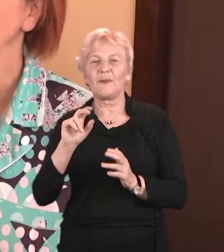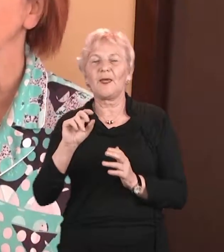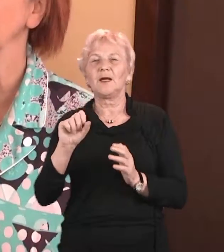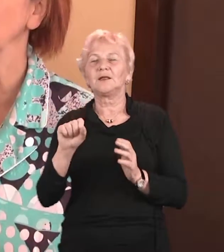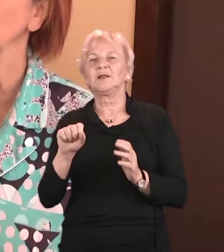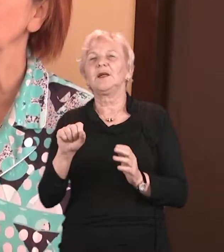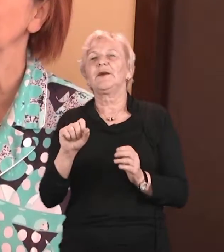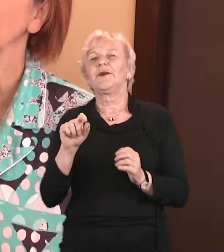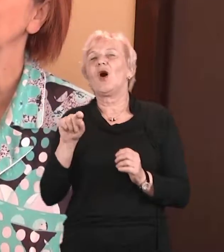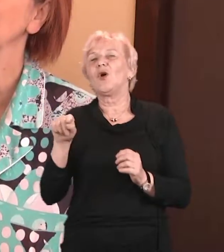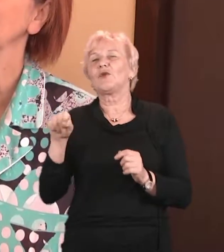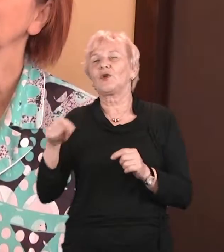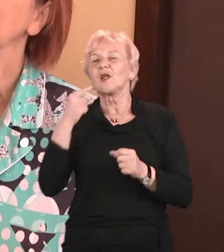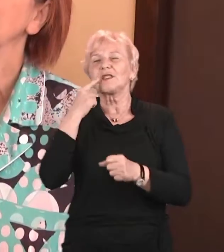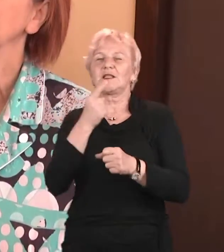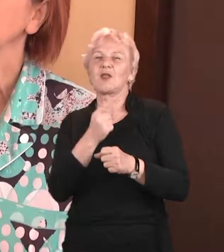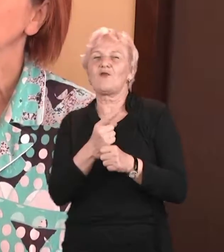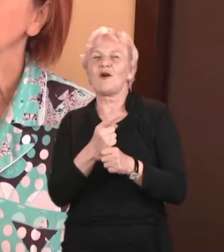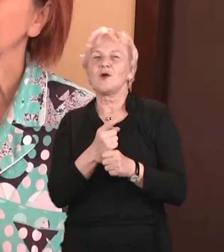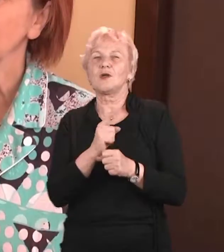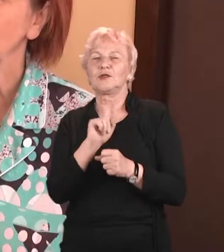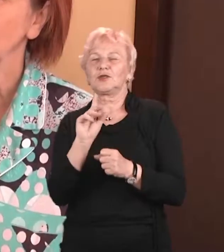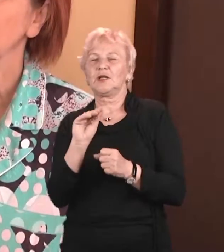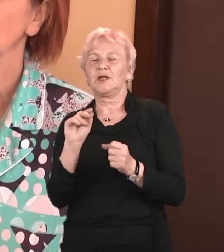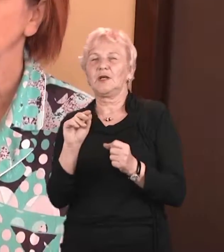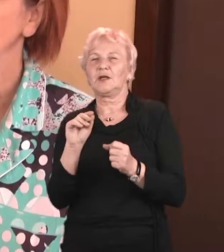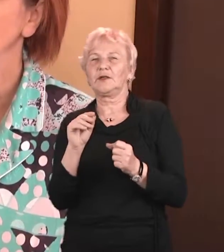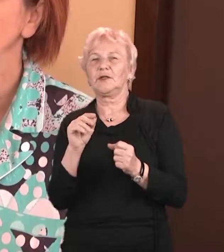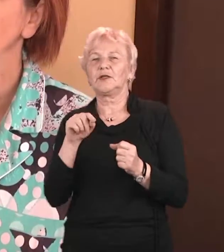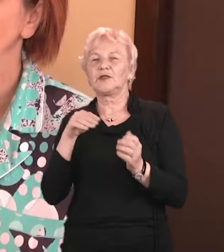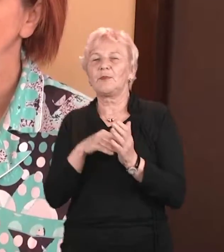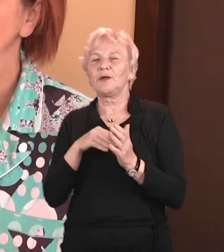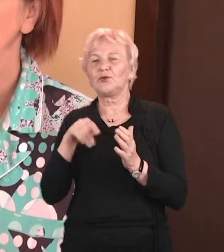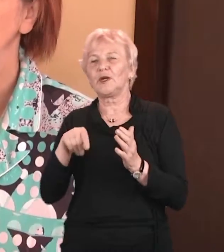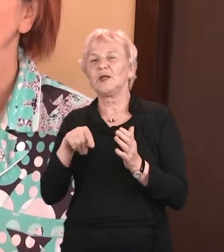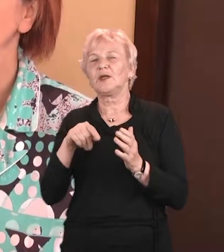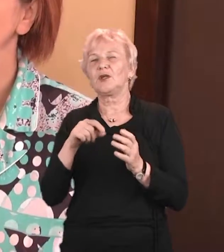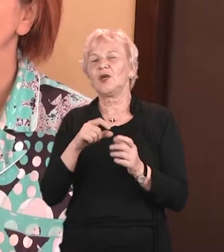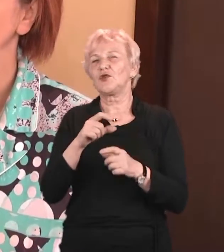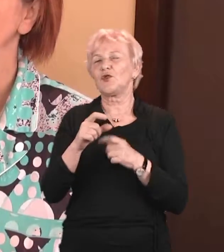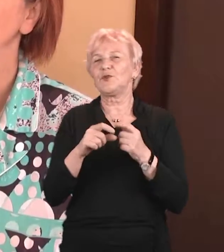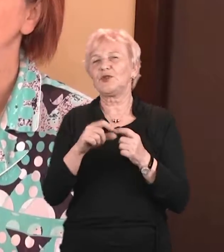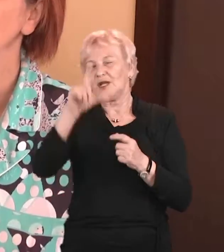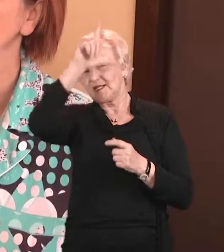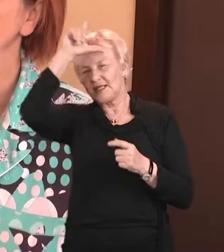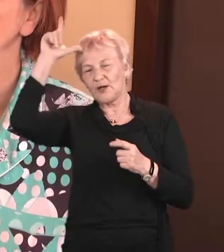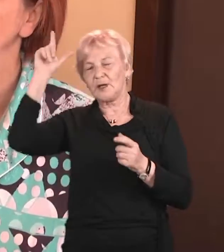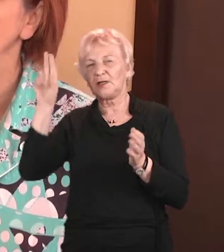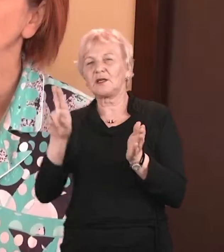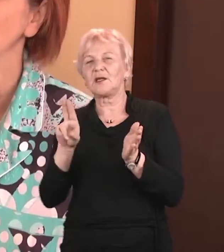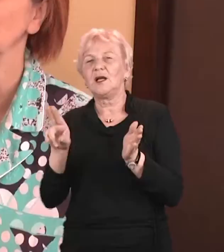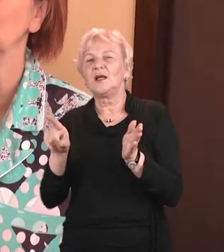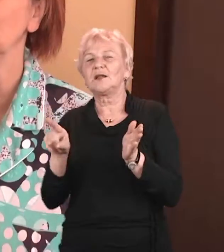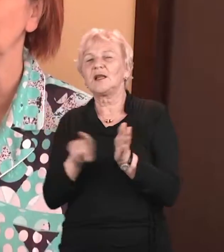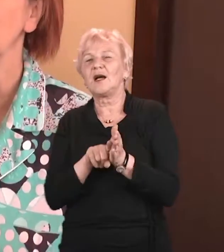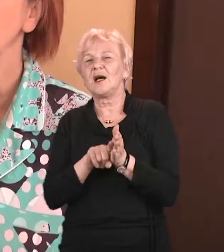z serca jakby ludzi Raciborzan, stworzyć zakład kształcenia dzieci głuchych, ponieważ w Europie bardzo